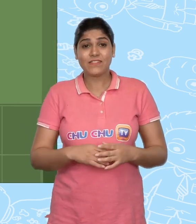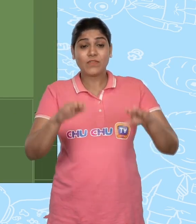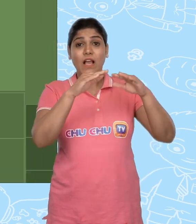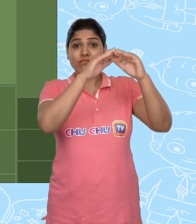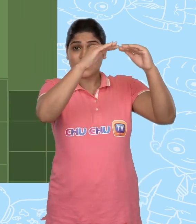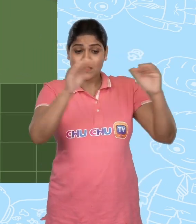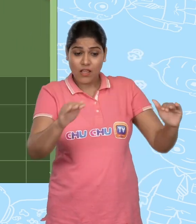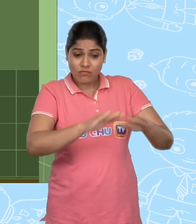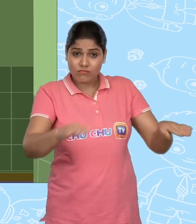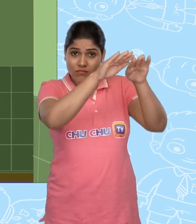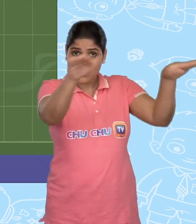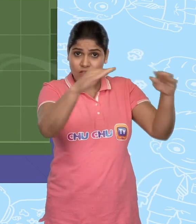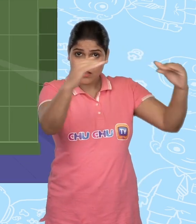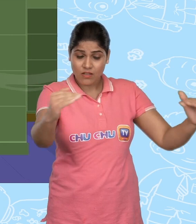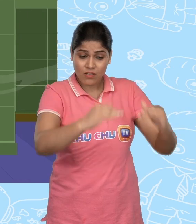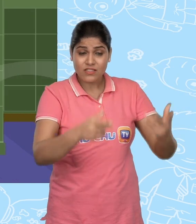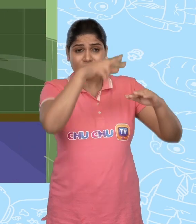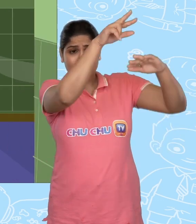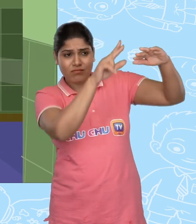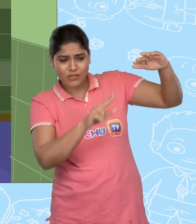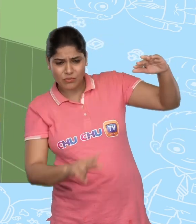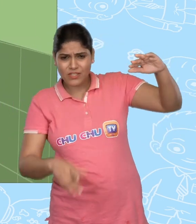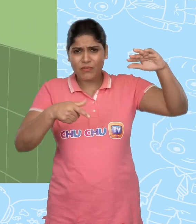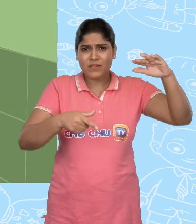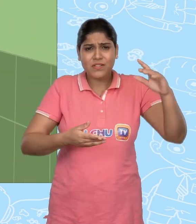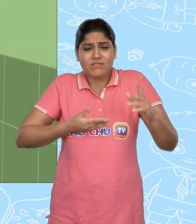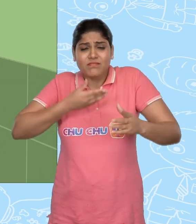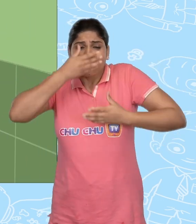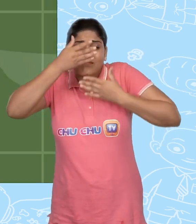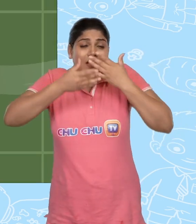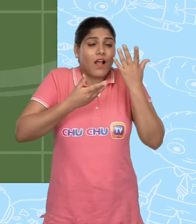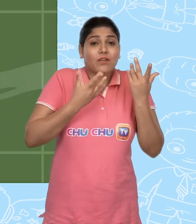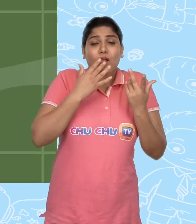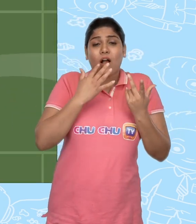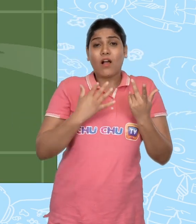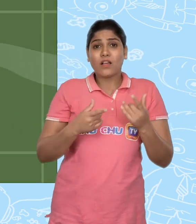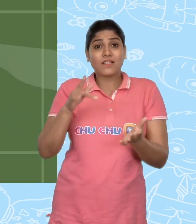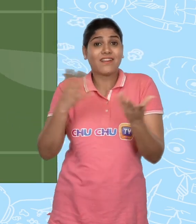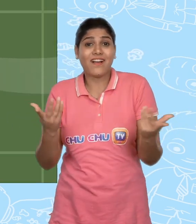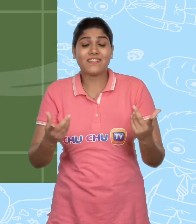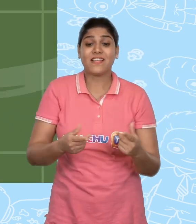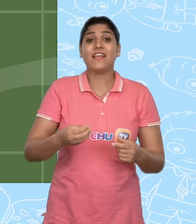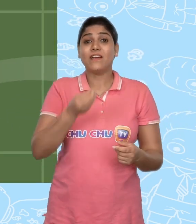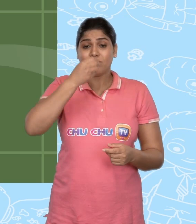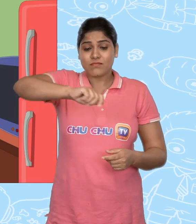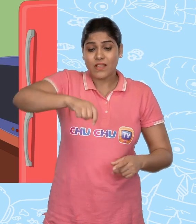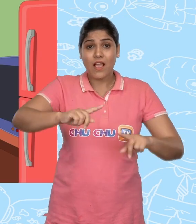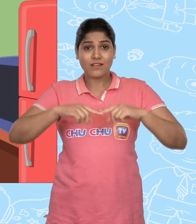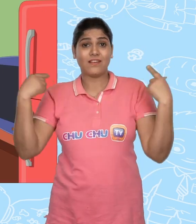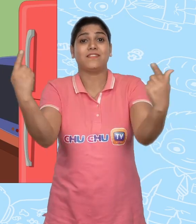सीढ़ियों से नीचे उतरते वक्त अचानक उसे रसोई से ऐसी भीनी खुशबू आई कि उसके मुंह में पानी आने